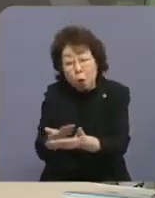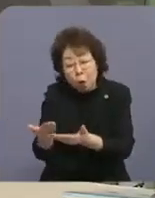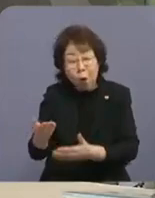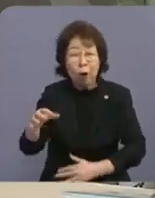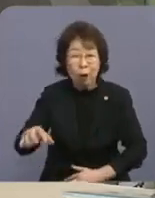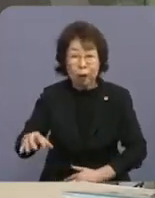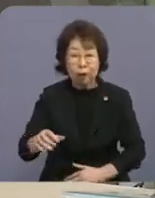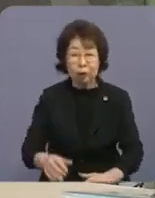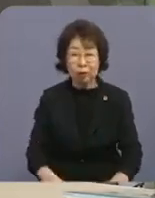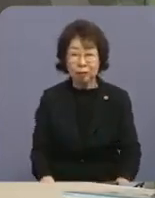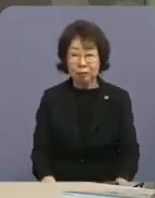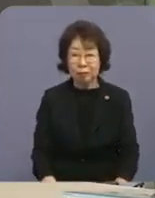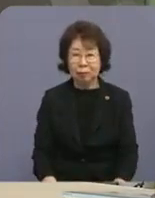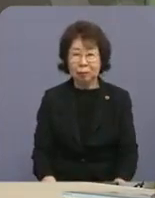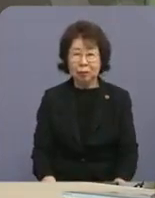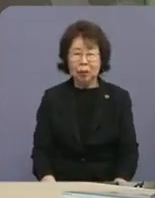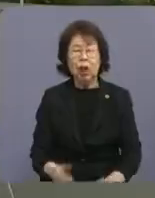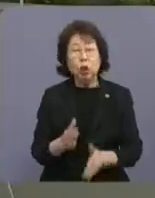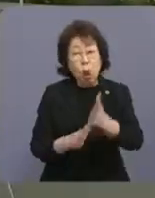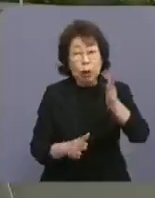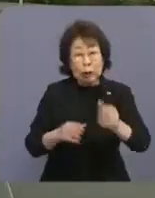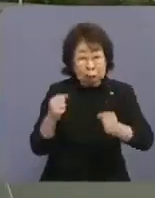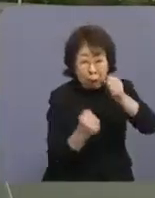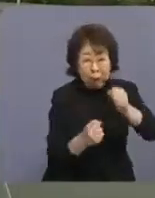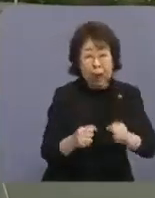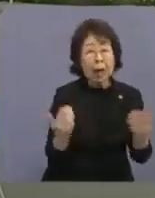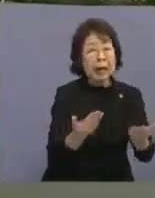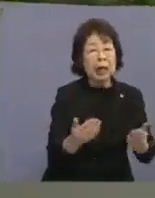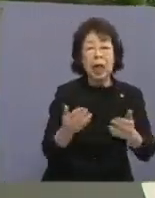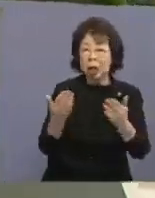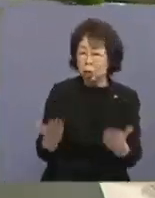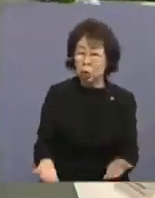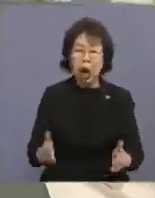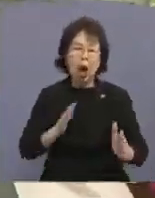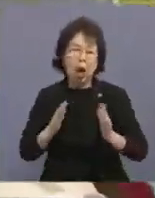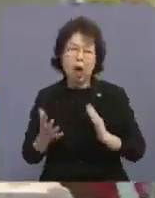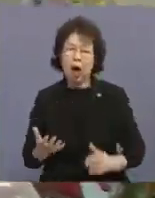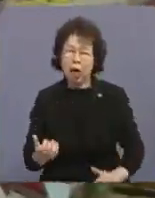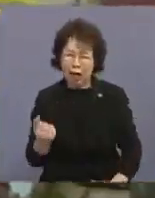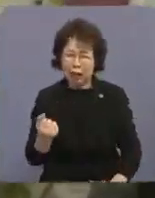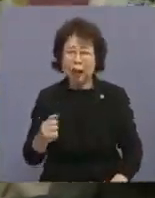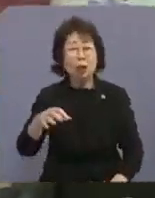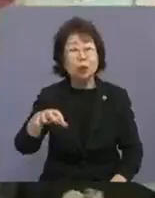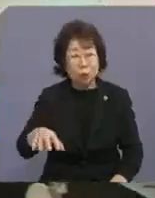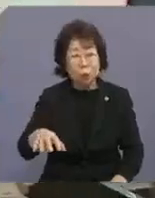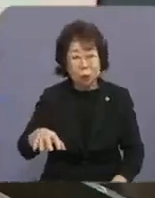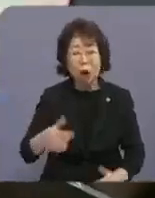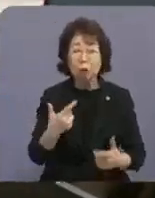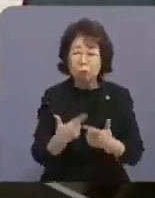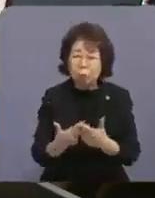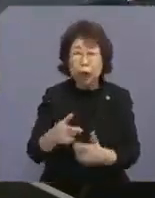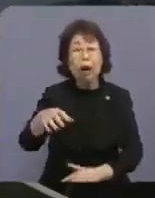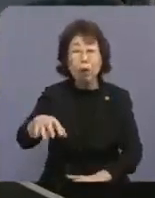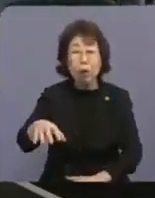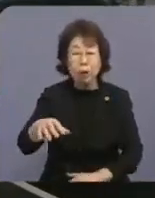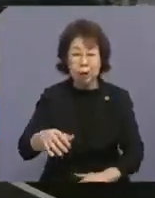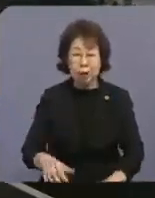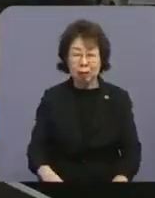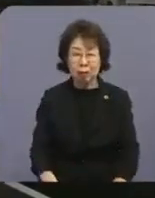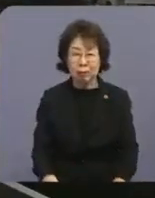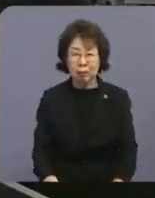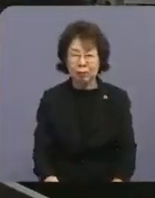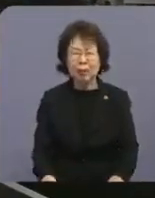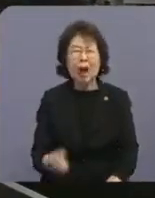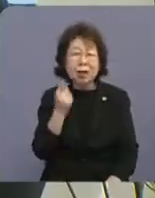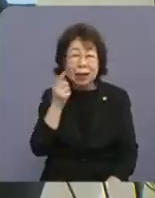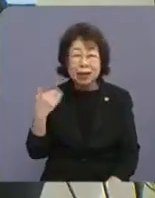펼칩니다. 삭막한 도심에서 벗어나 일과 휴가를 모두 병행하는 이른바 워케이션의 부산 거점센터입니다.